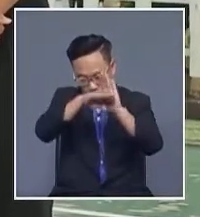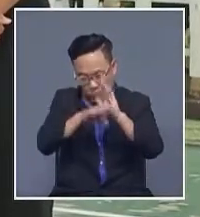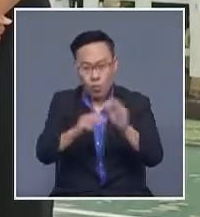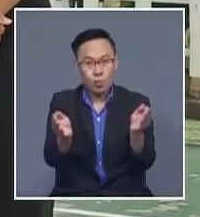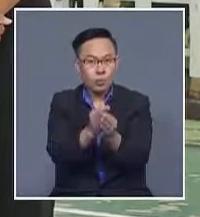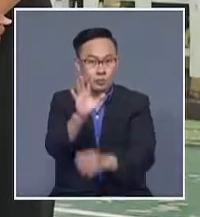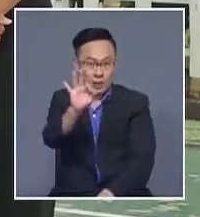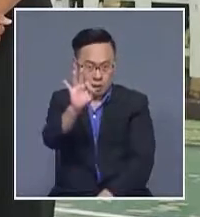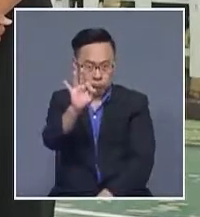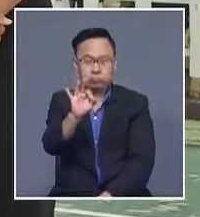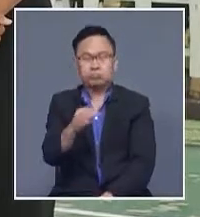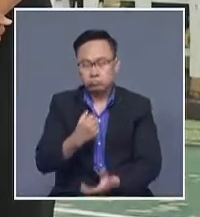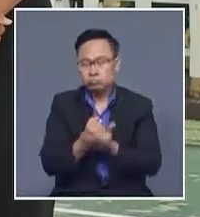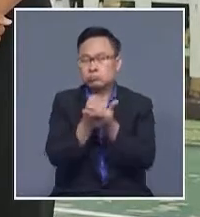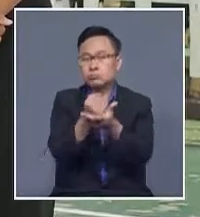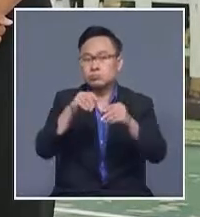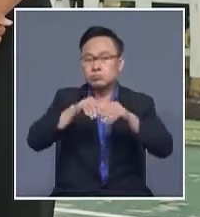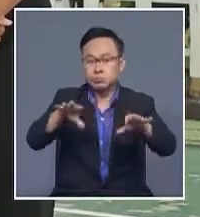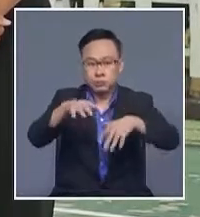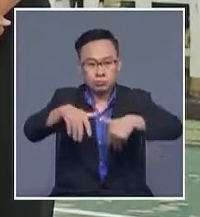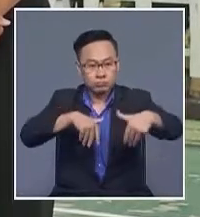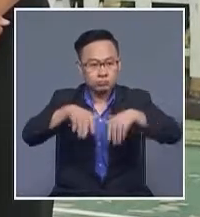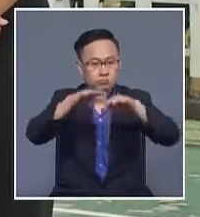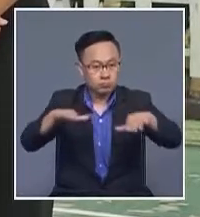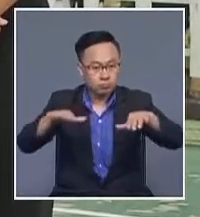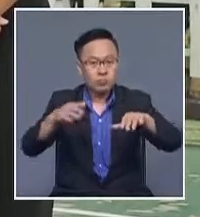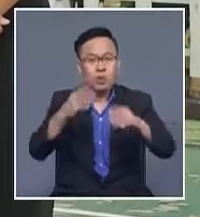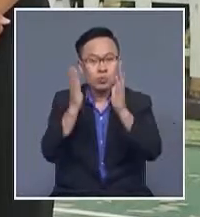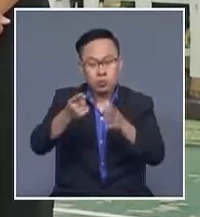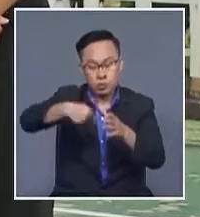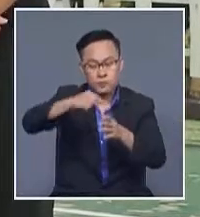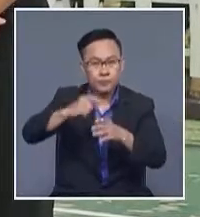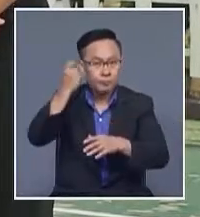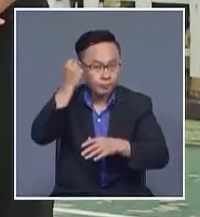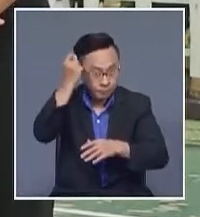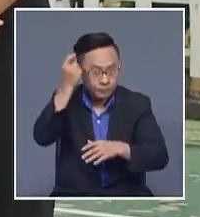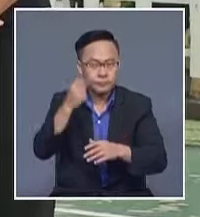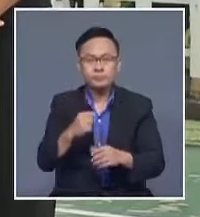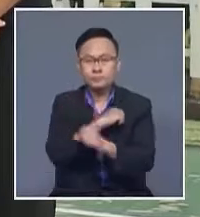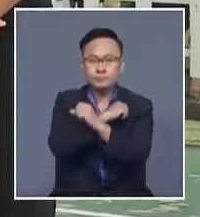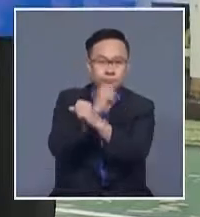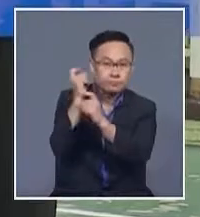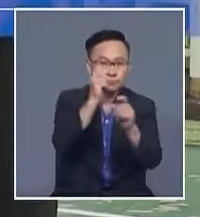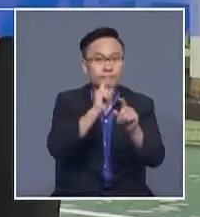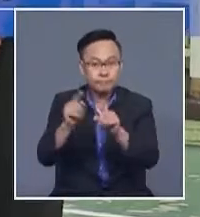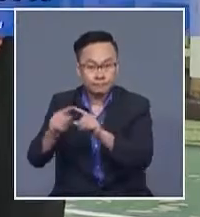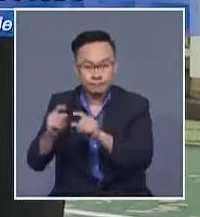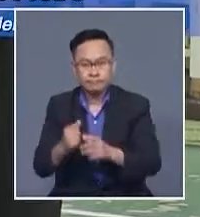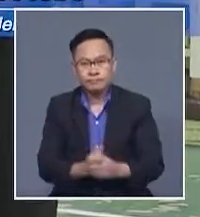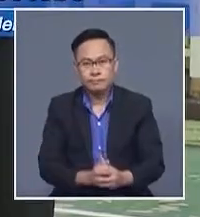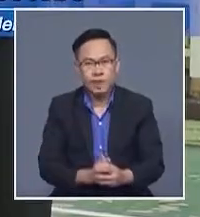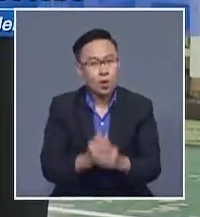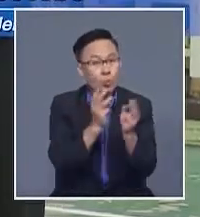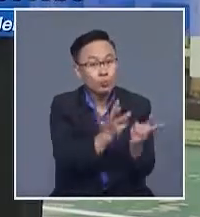ทั้งนี้ก็เพื่อการรับรู้และการปลูกฝังเพื่อให้ความปลอดภัยยั่งยืนค่ะ แล้วมีวิธีการดำเนินการยังไงบ้